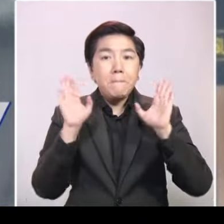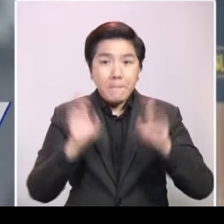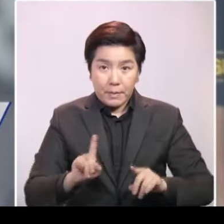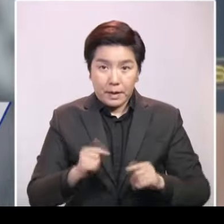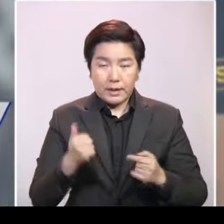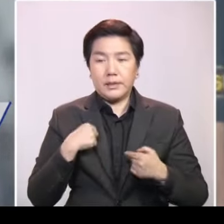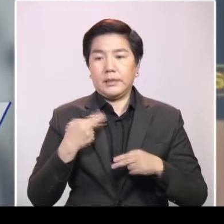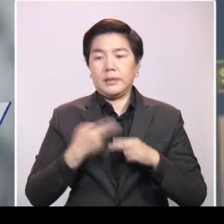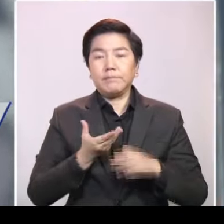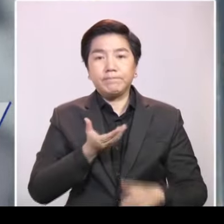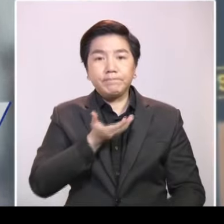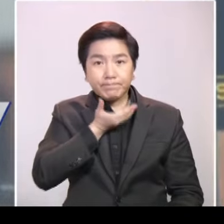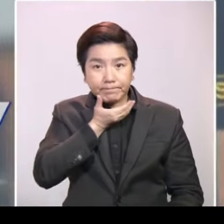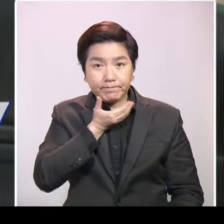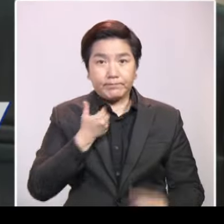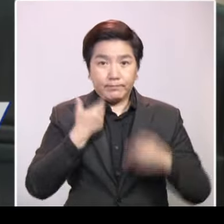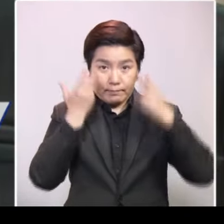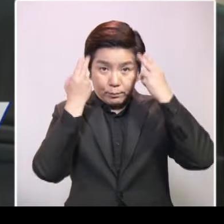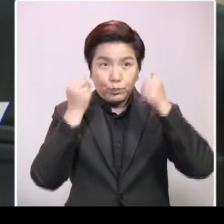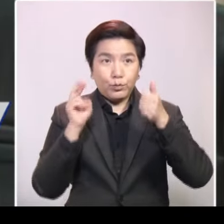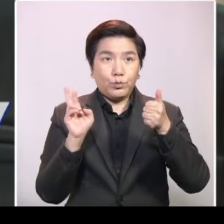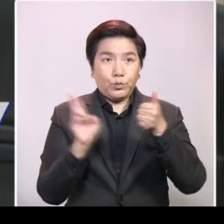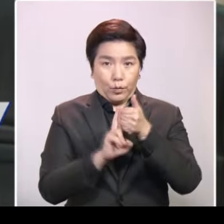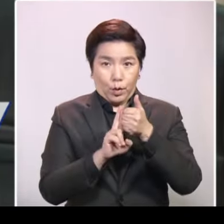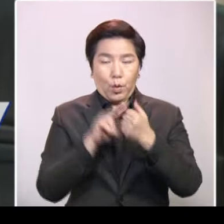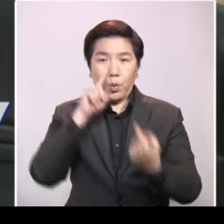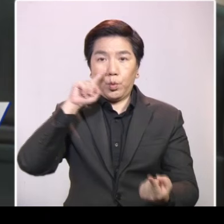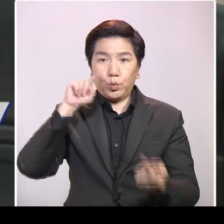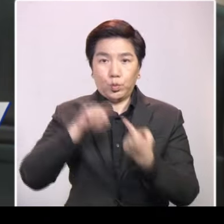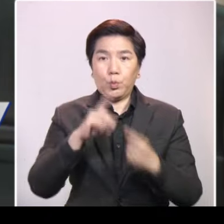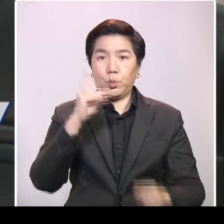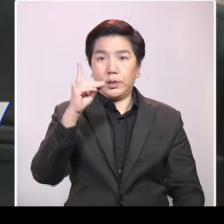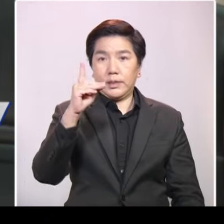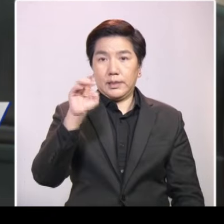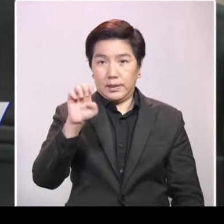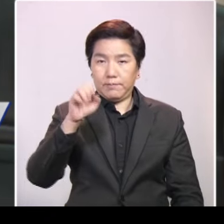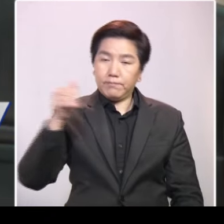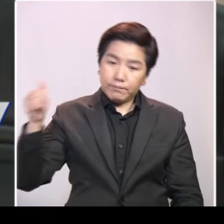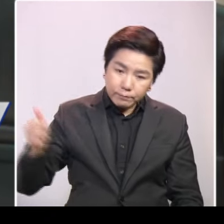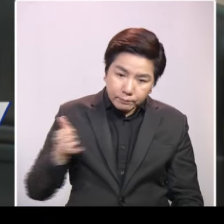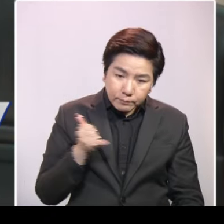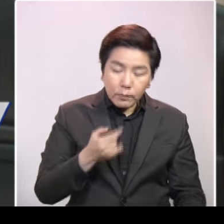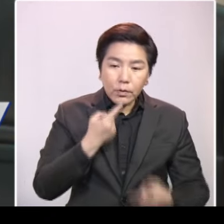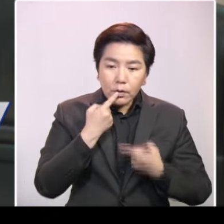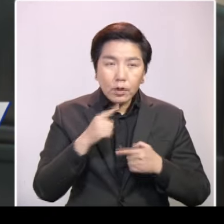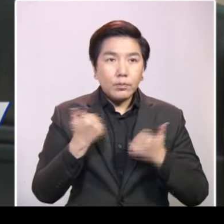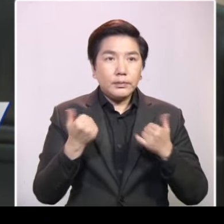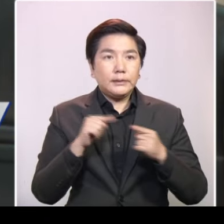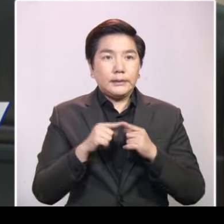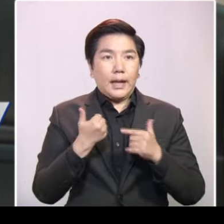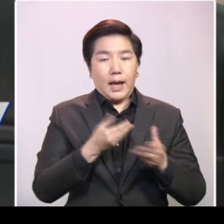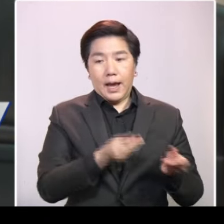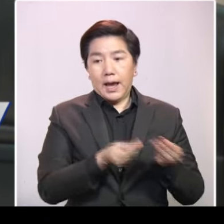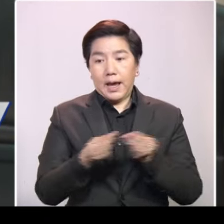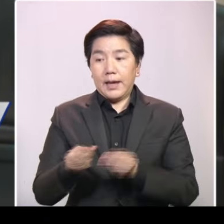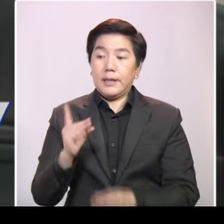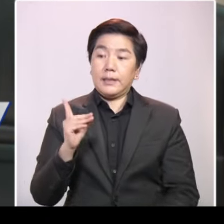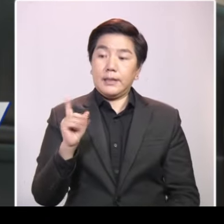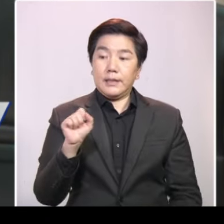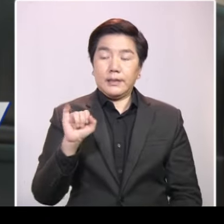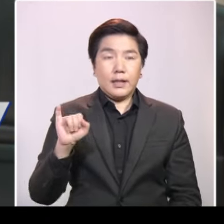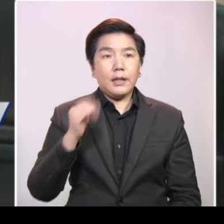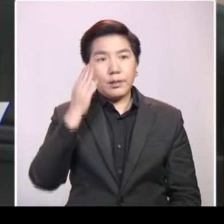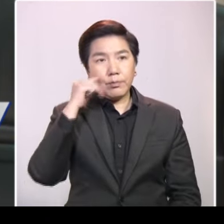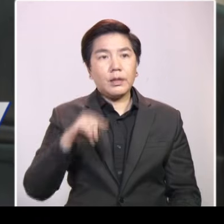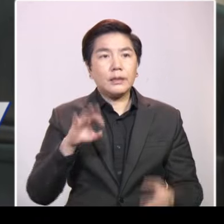ขณะที่นายประเสริฐจันทรรวงทองรองนายกรัฐมนตรีและรัฐมนตรีได้ชี้แจงนะคะโดยย้ำว่าการโอนคดีให้ DSI